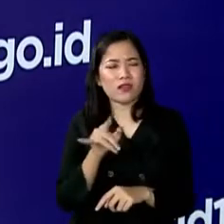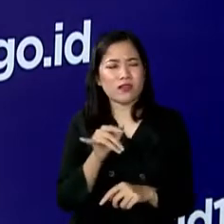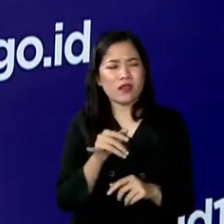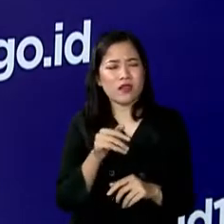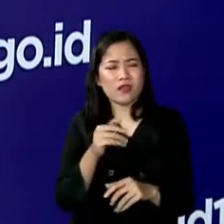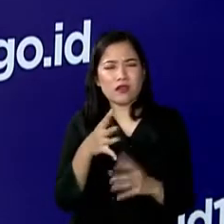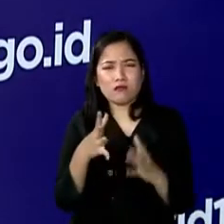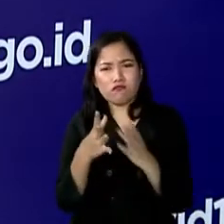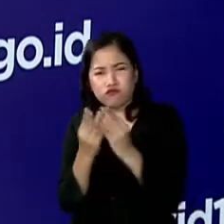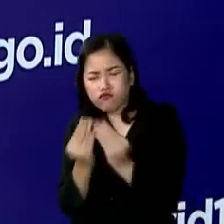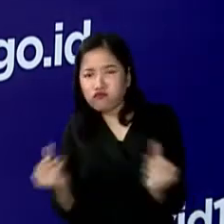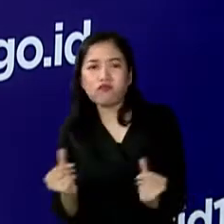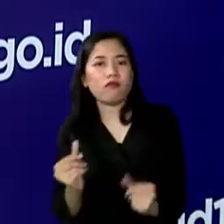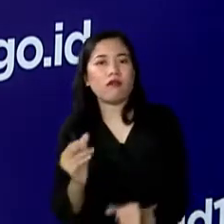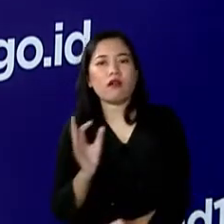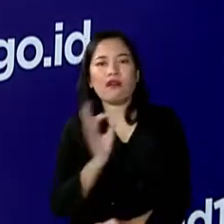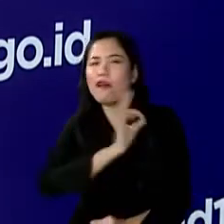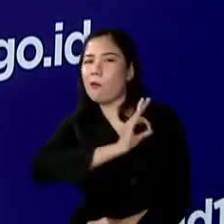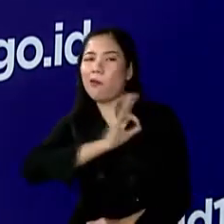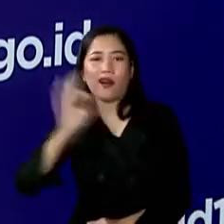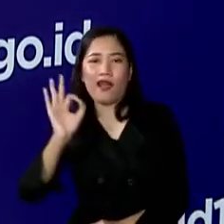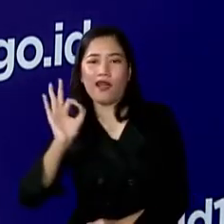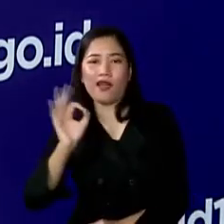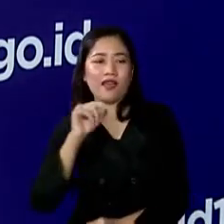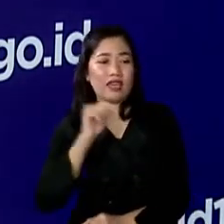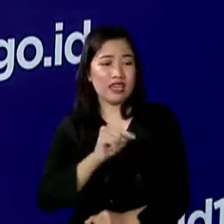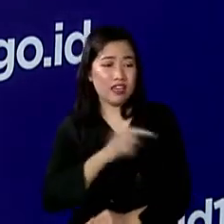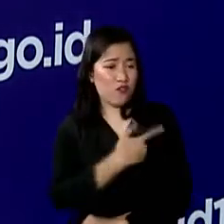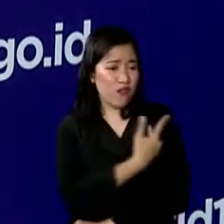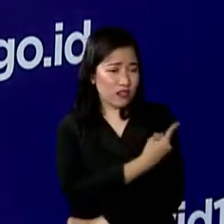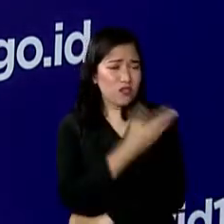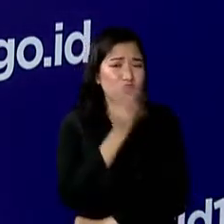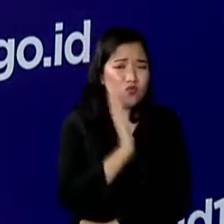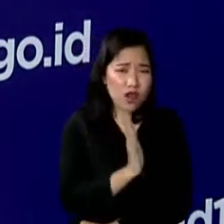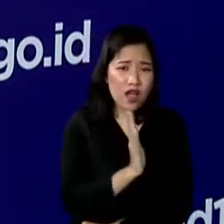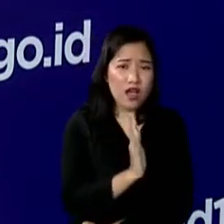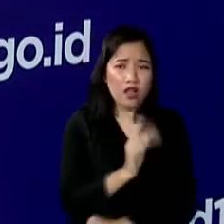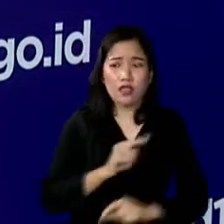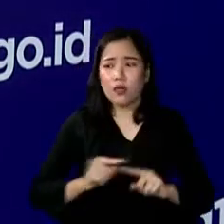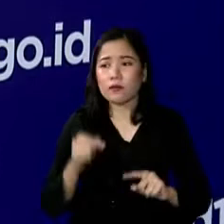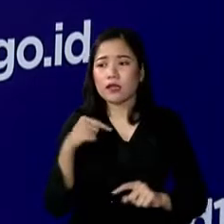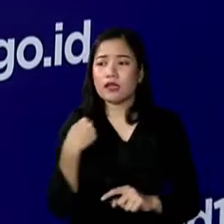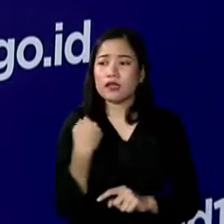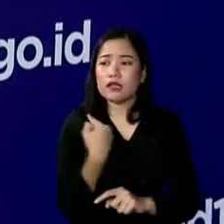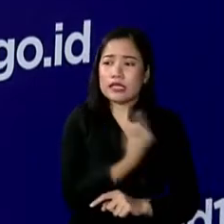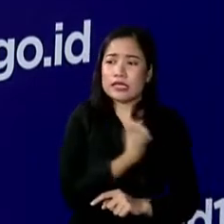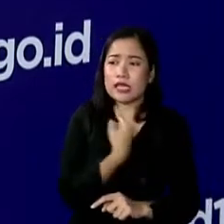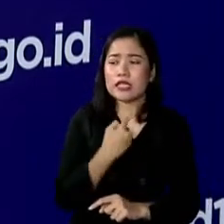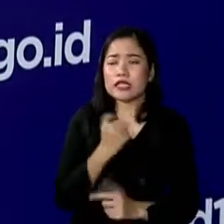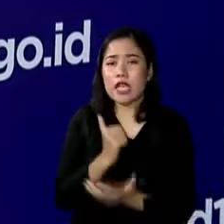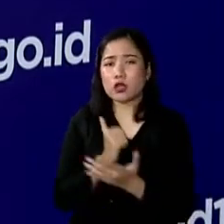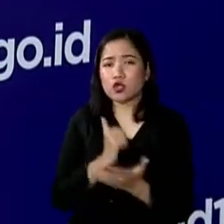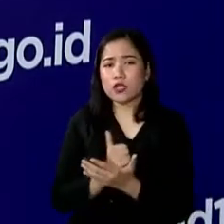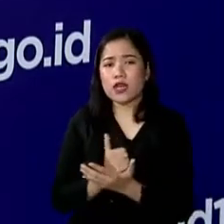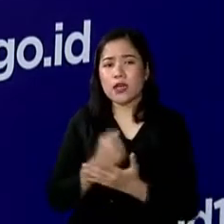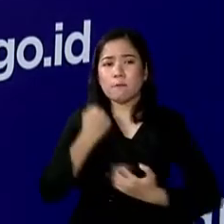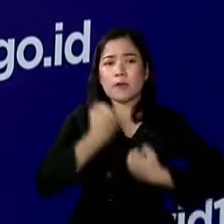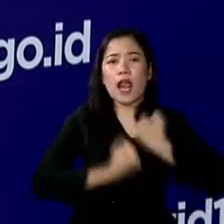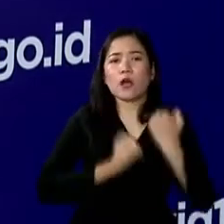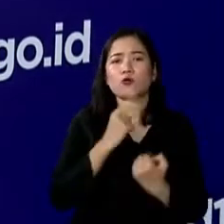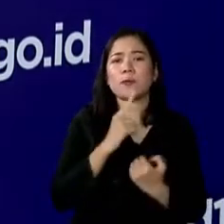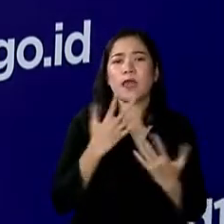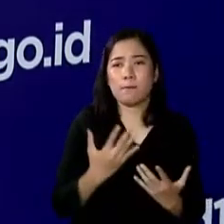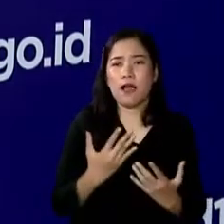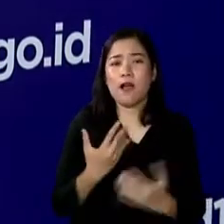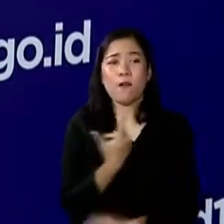Gitu dong tapi vaksin ini kalau sudah didepan mata ya dokter question tapi bagaimana sih dok baiknya kita tuh berperilaku walaupun vaksin